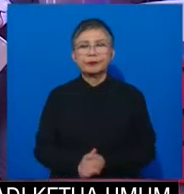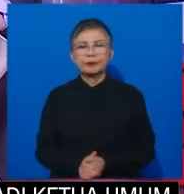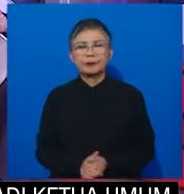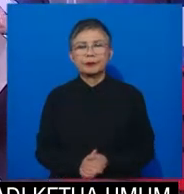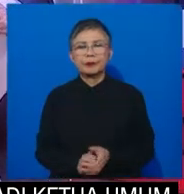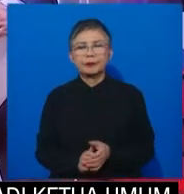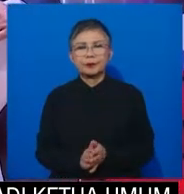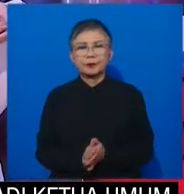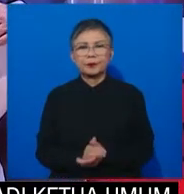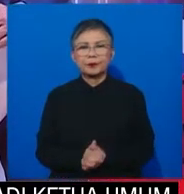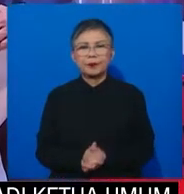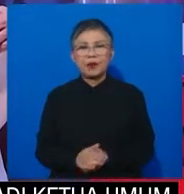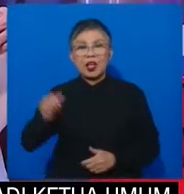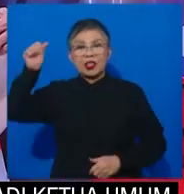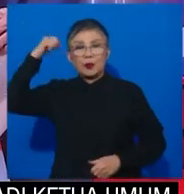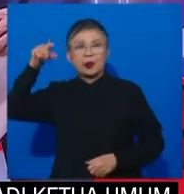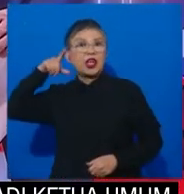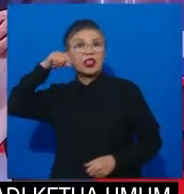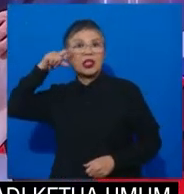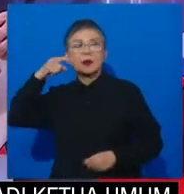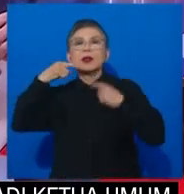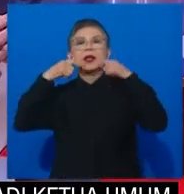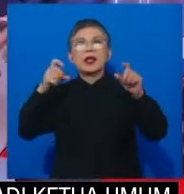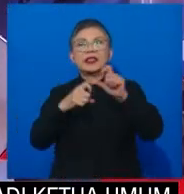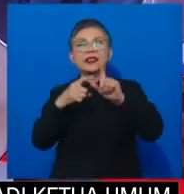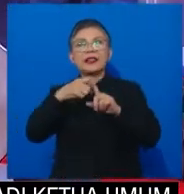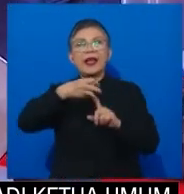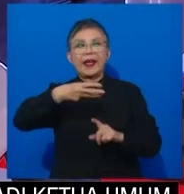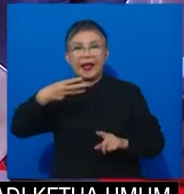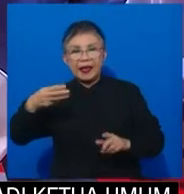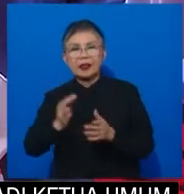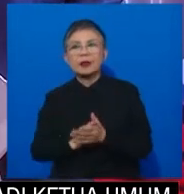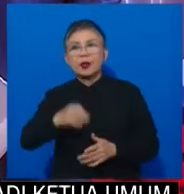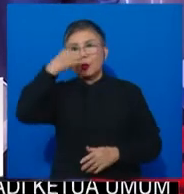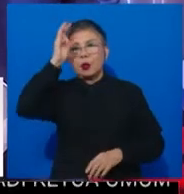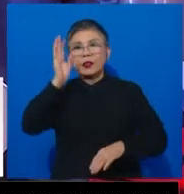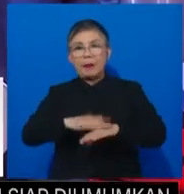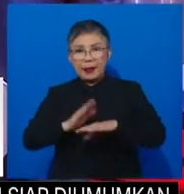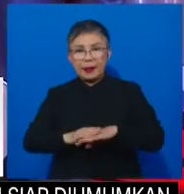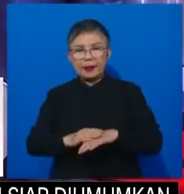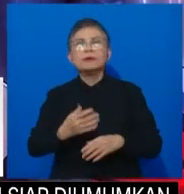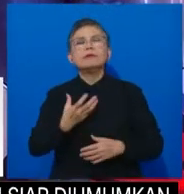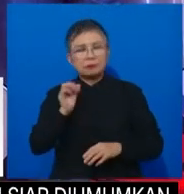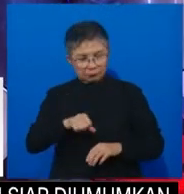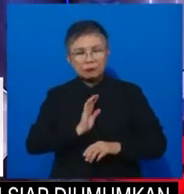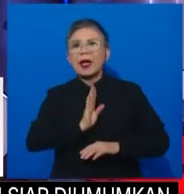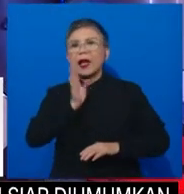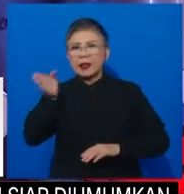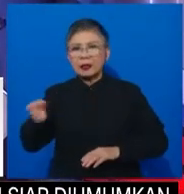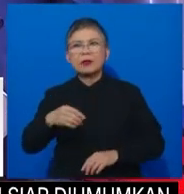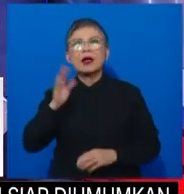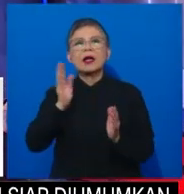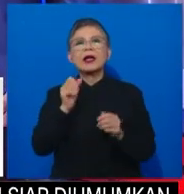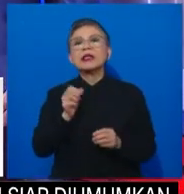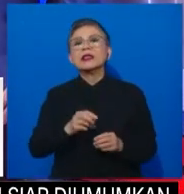Kita ke informasi berikutnya, selebritas Instagram yang dikenal dengan nama Siska E memenuhi panggilan penyidik Polda Metro Jaya terkait kasus pembuatan